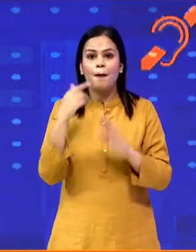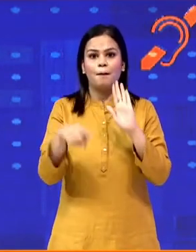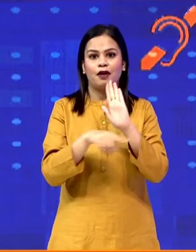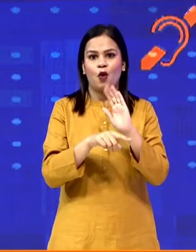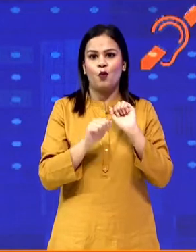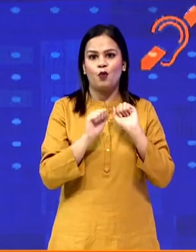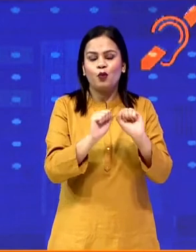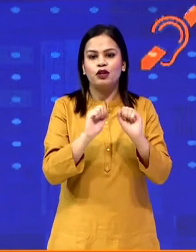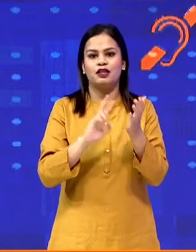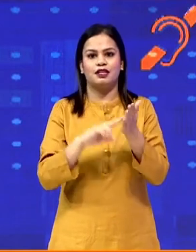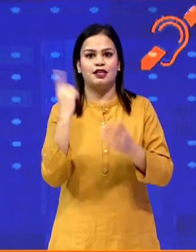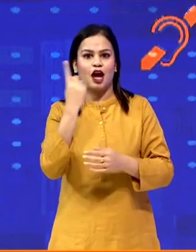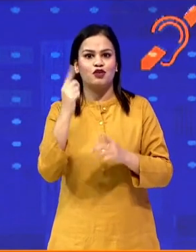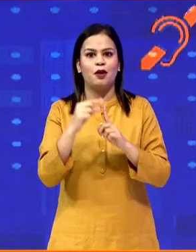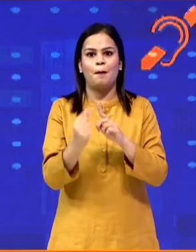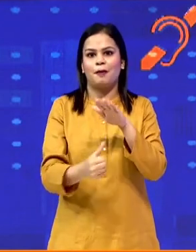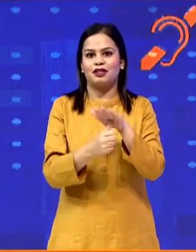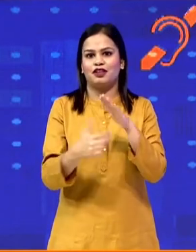बनी